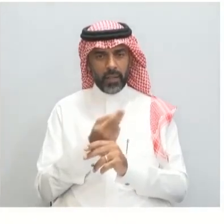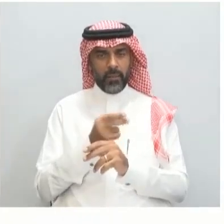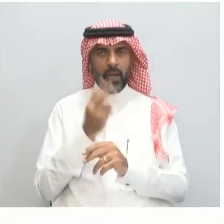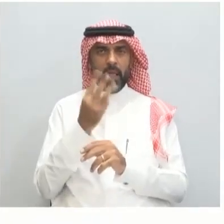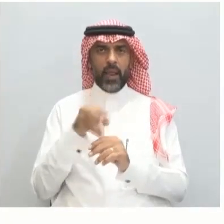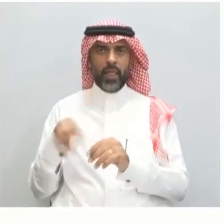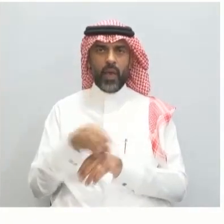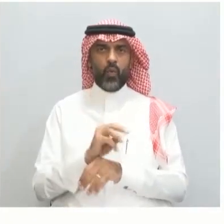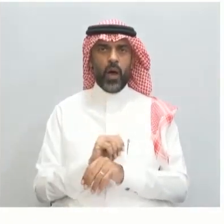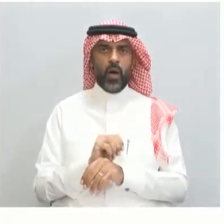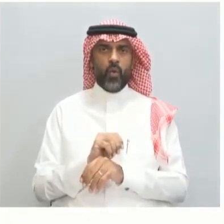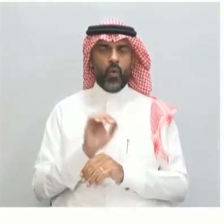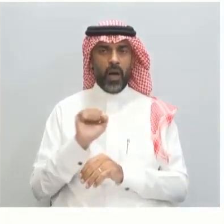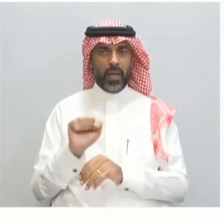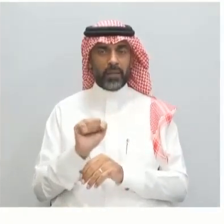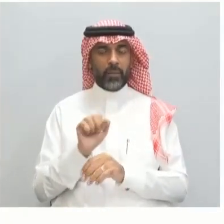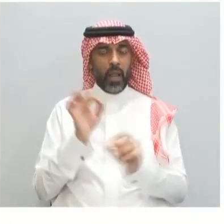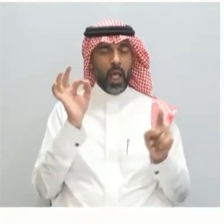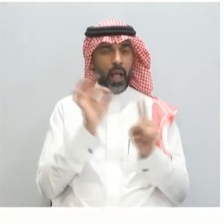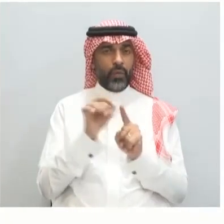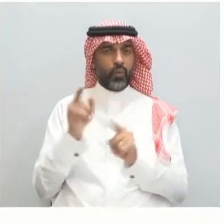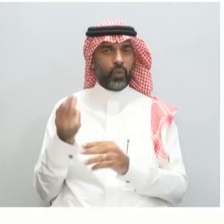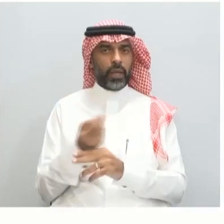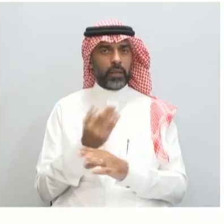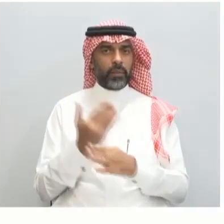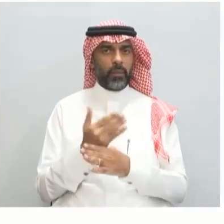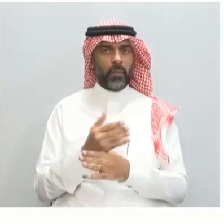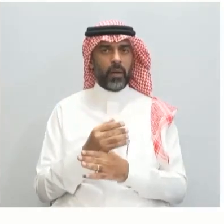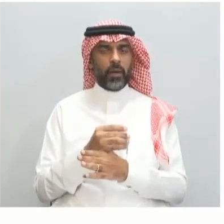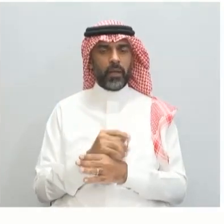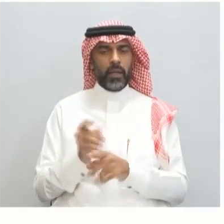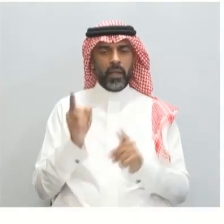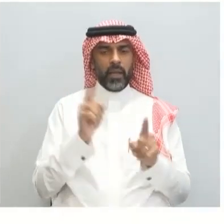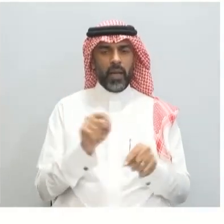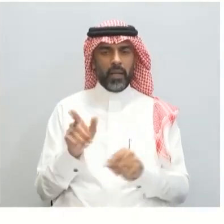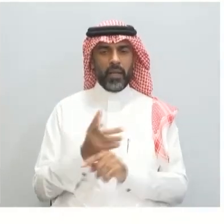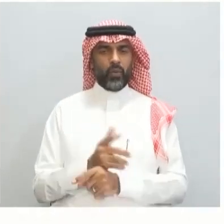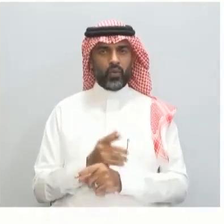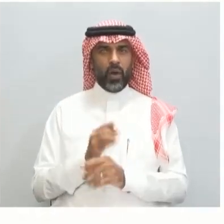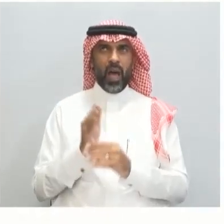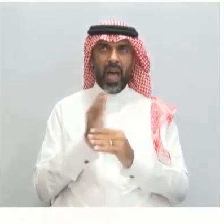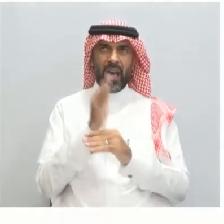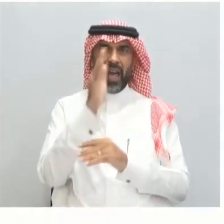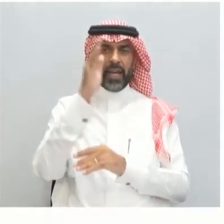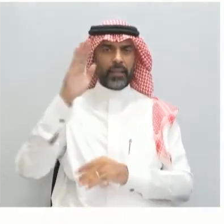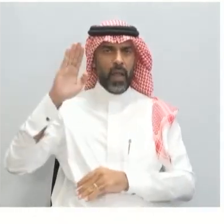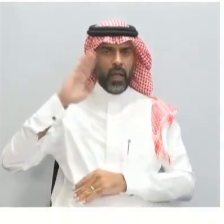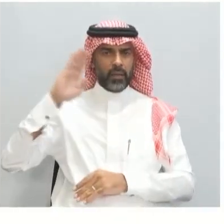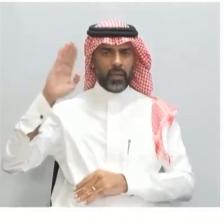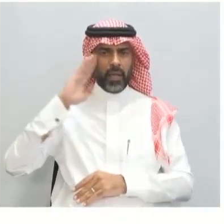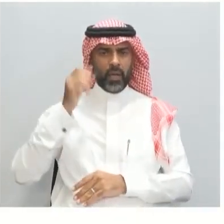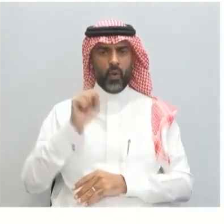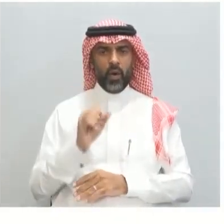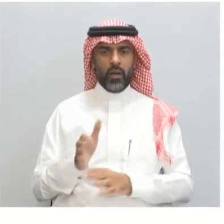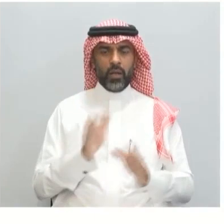انواع وحسب الخ الغرض اللي رسمت من اجله الى ان وصلنا الى الخرائط العسكريه